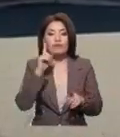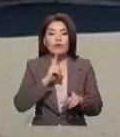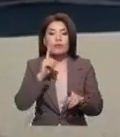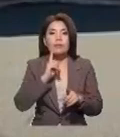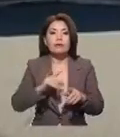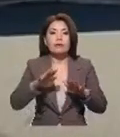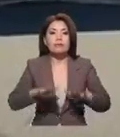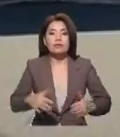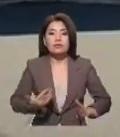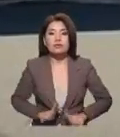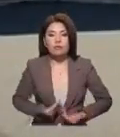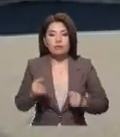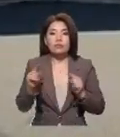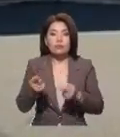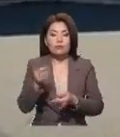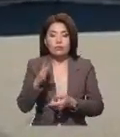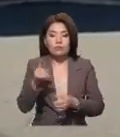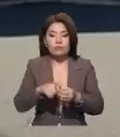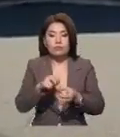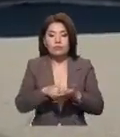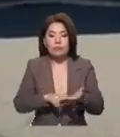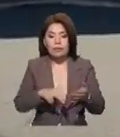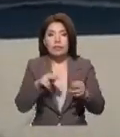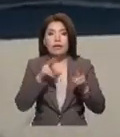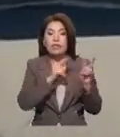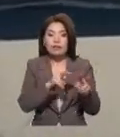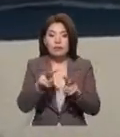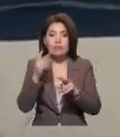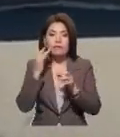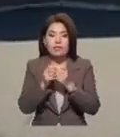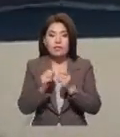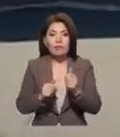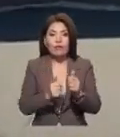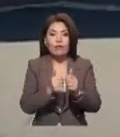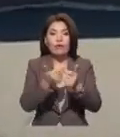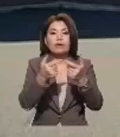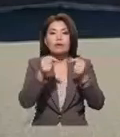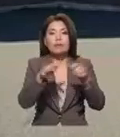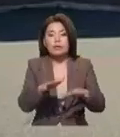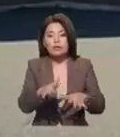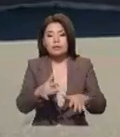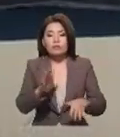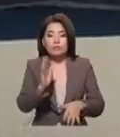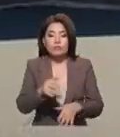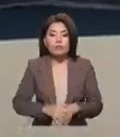службы пробации для постановки на учет. И ведется пробационный контроль, куда направляются также характеризующие его материалы.